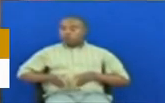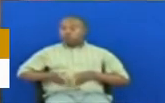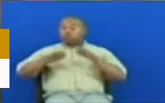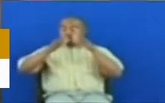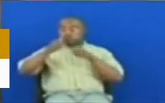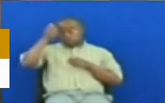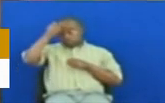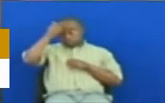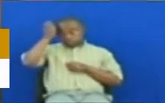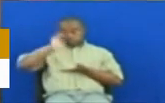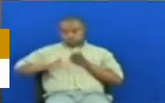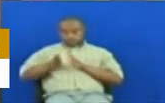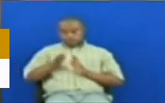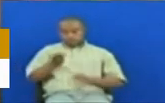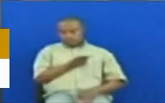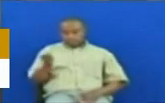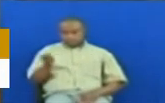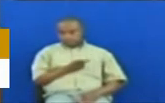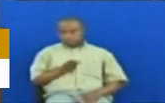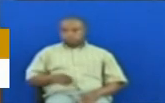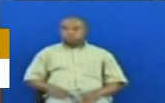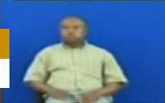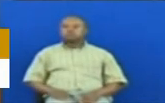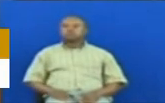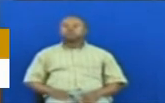maafikiano kati ya hizi pande mbili.